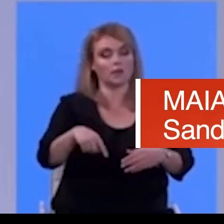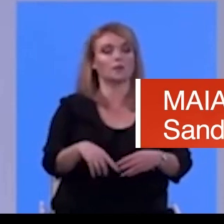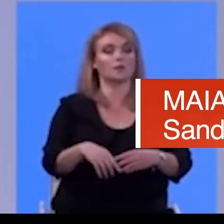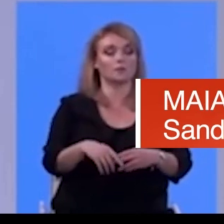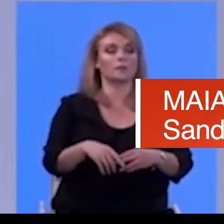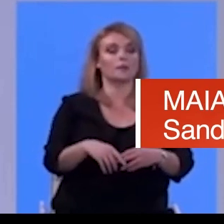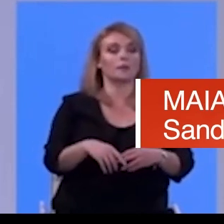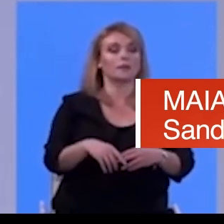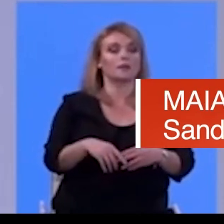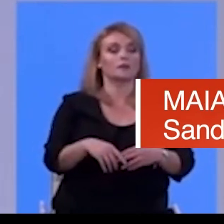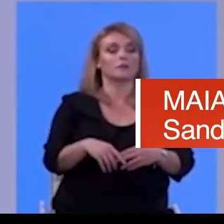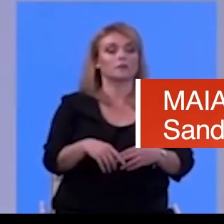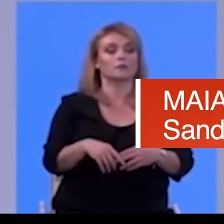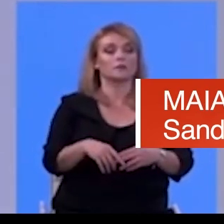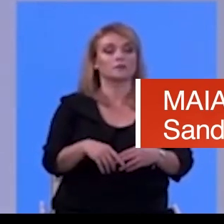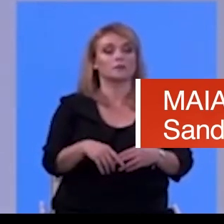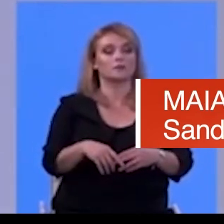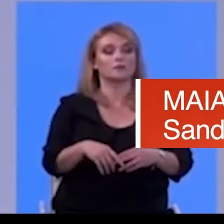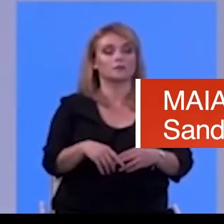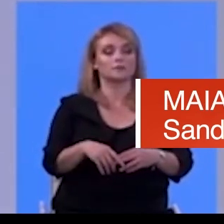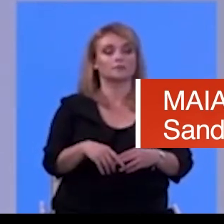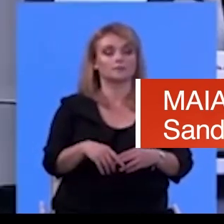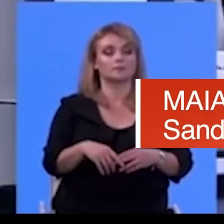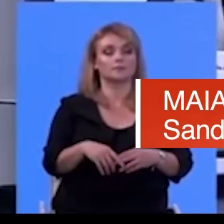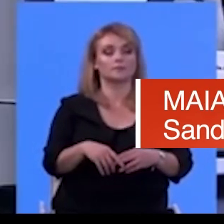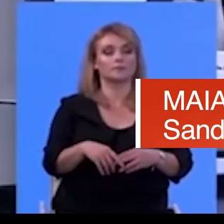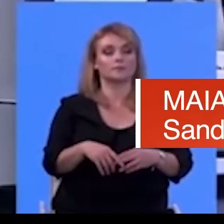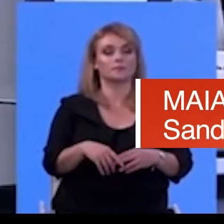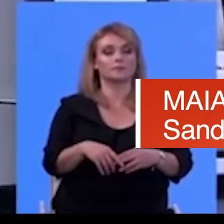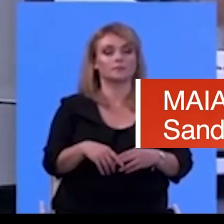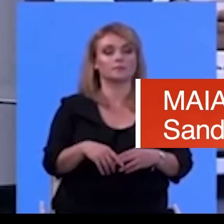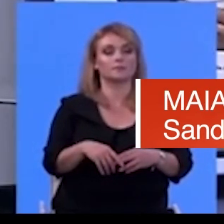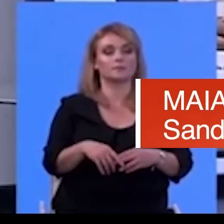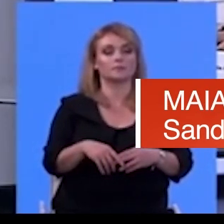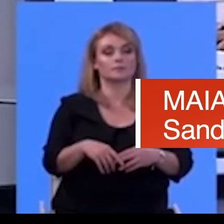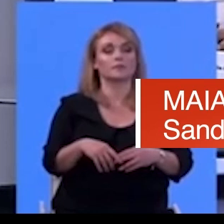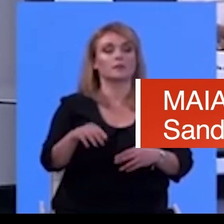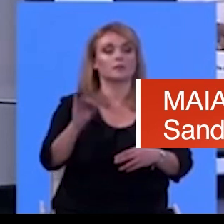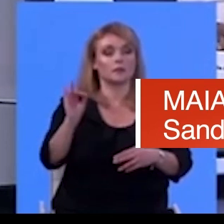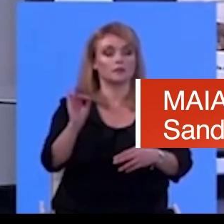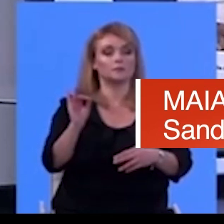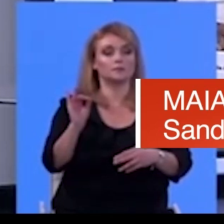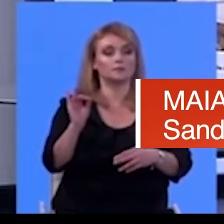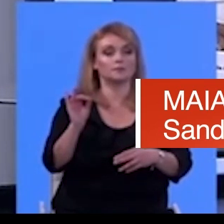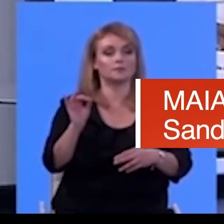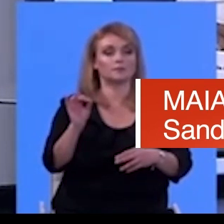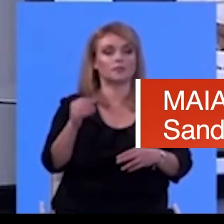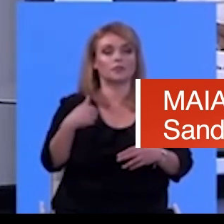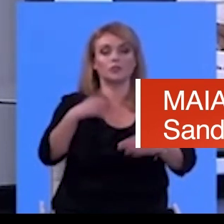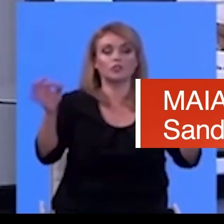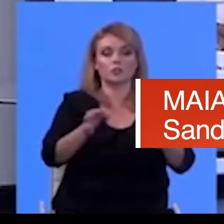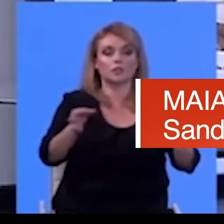își spună cuvântul. Absolut nu am îngrădit niciodată și nici nu am